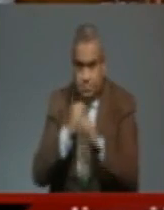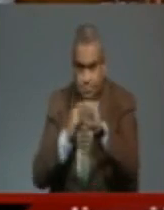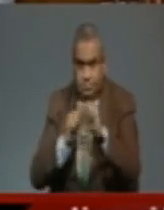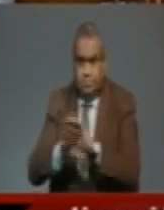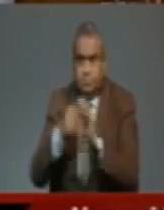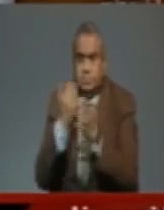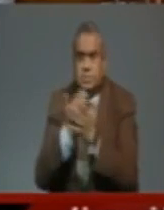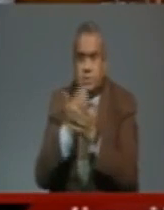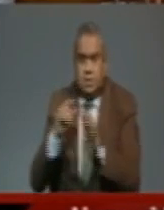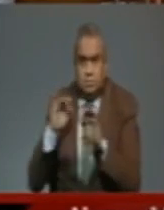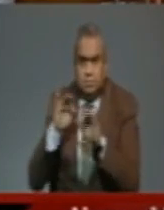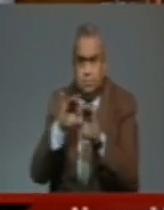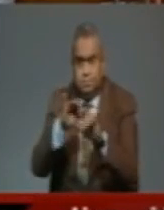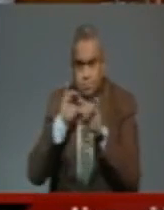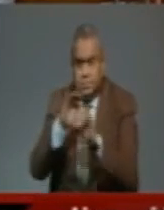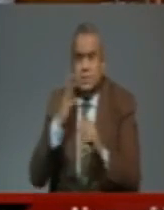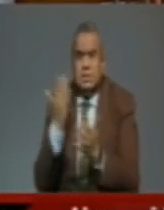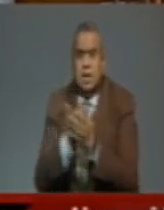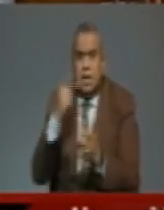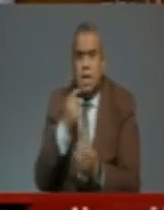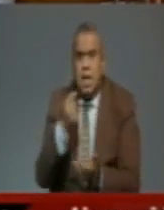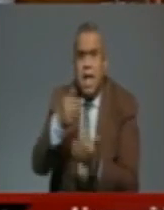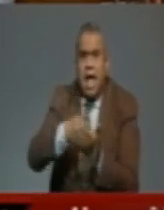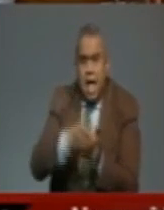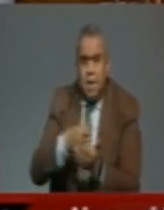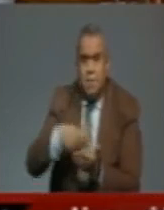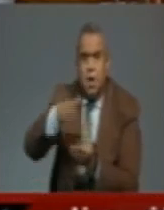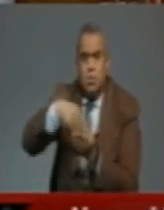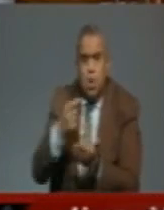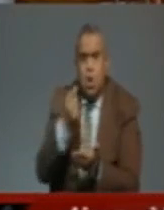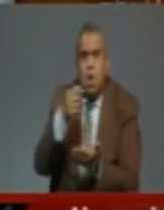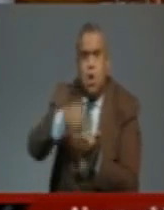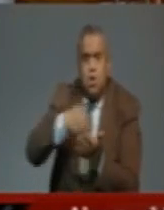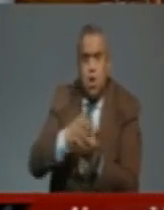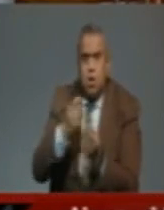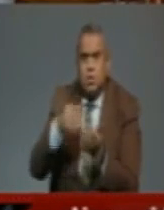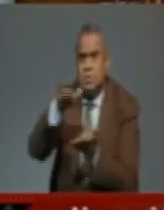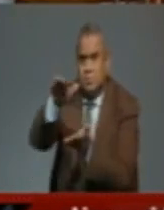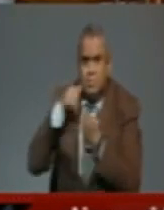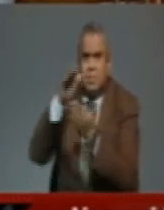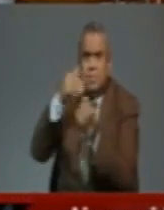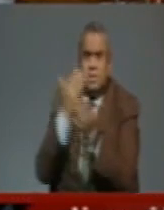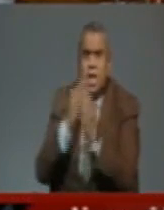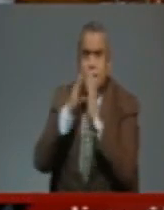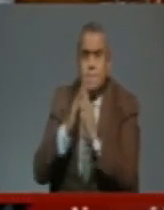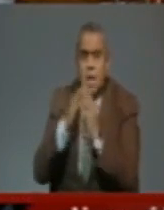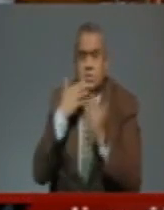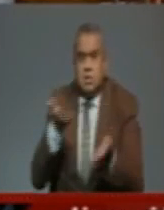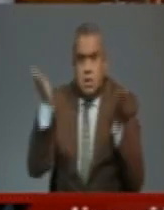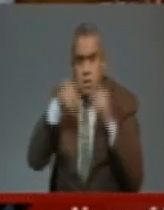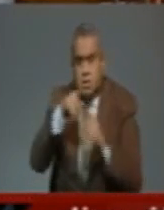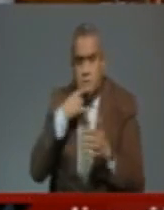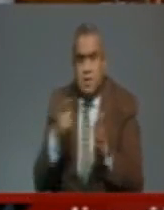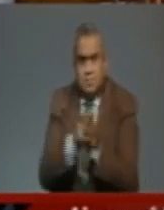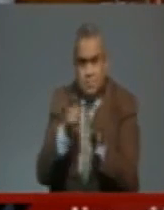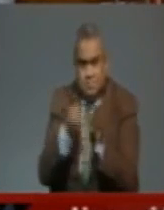جدا والزياده الكبيره جدا في القمح والذره والرز والغلال اللي بتيجي مصر دلوقتي، بنزود محطات الصب الجاف